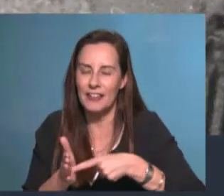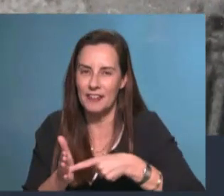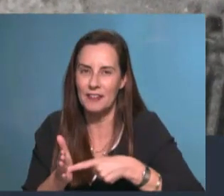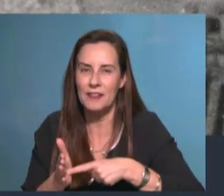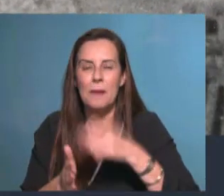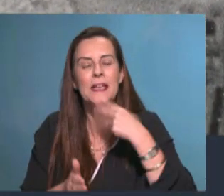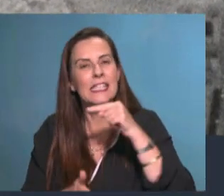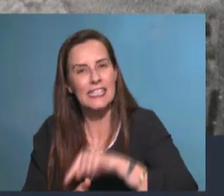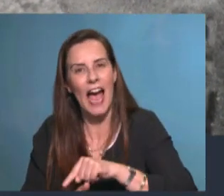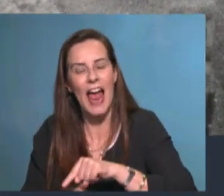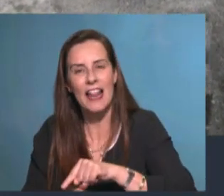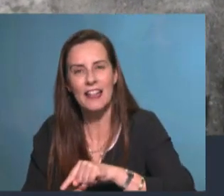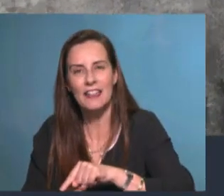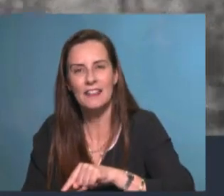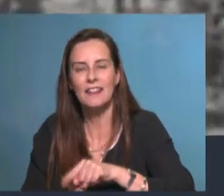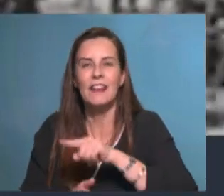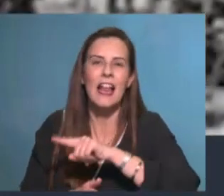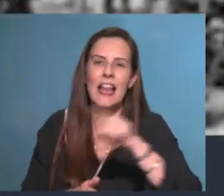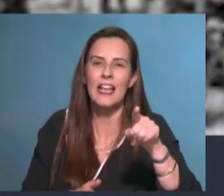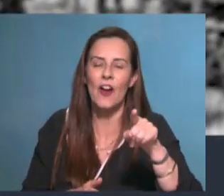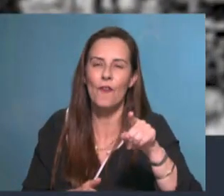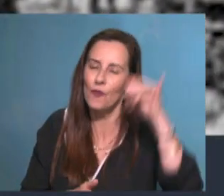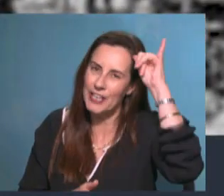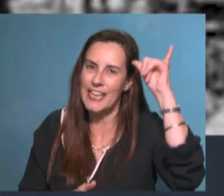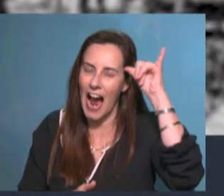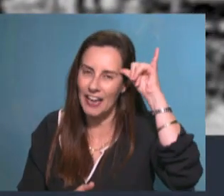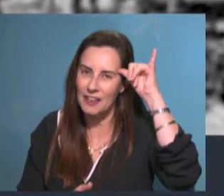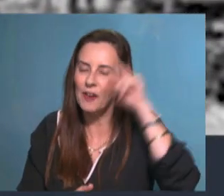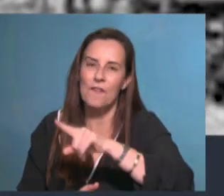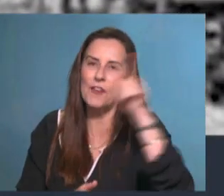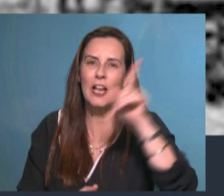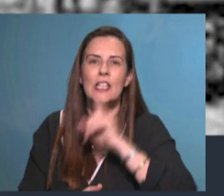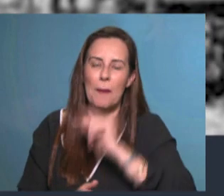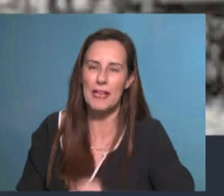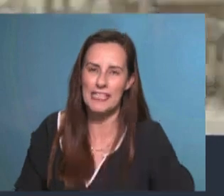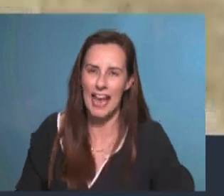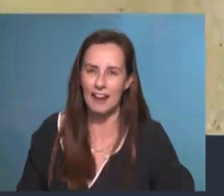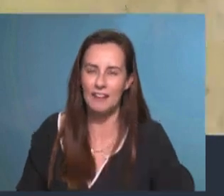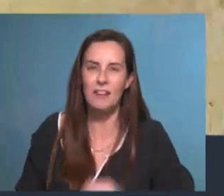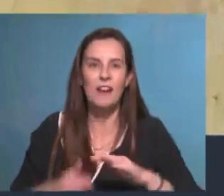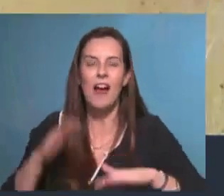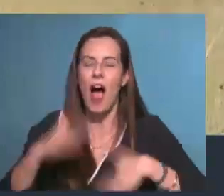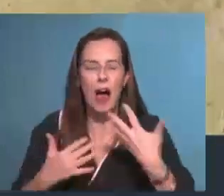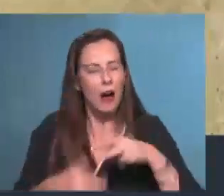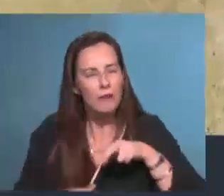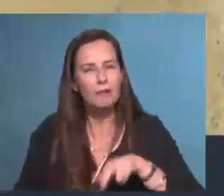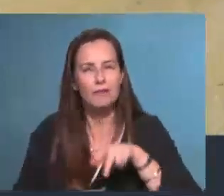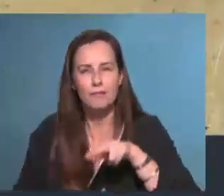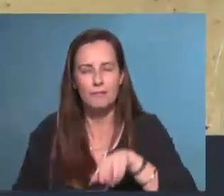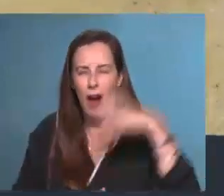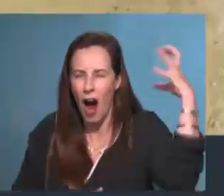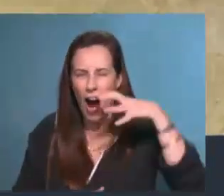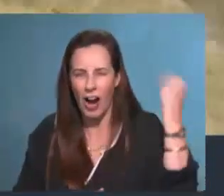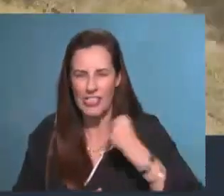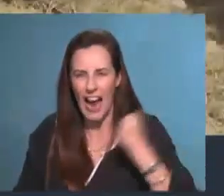בארץ ישראל, בצמח לכיוון דרה שבירדן, ומשם לדמשק. אחרי דקות ארוכות של סעידה בשמש